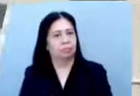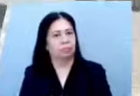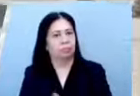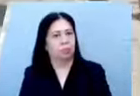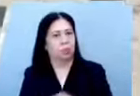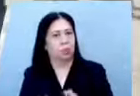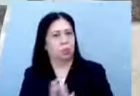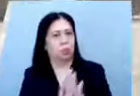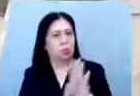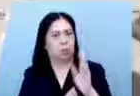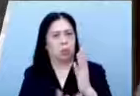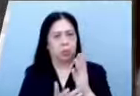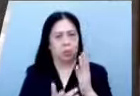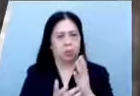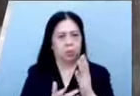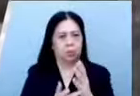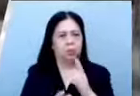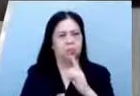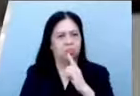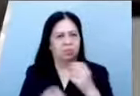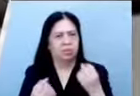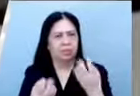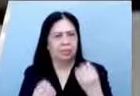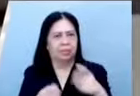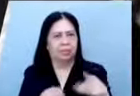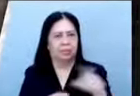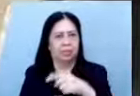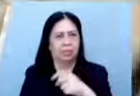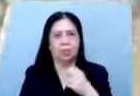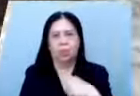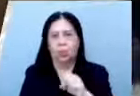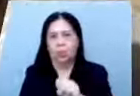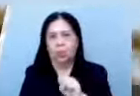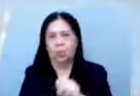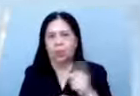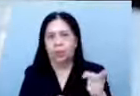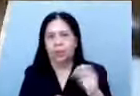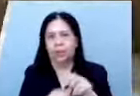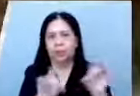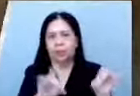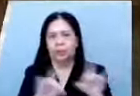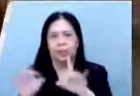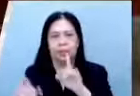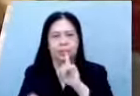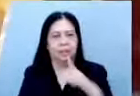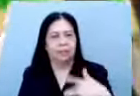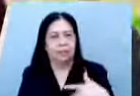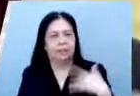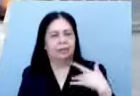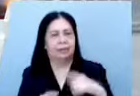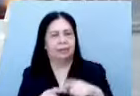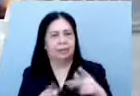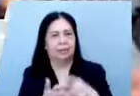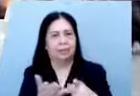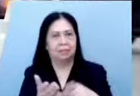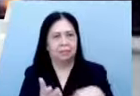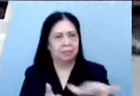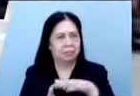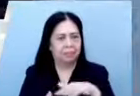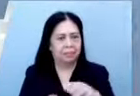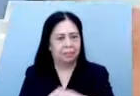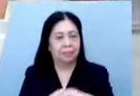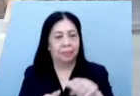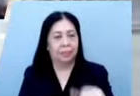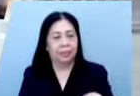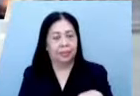nakapagtataka na marami nagtatrabaho at tumitira sa Melbourne, Australia. At damang-dama ko yan sa isang bahagi ng lungsod. Ito ang Flinders